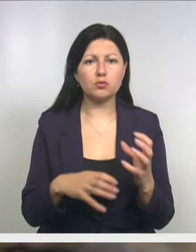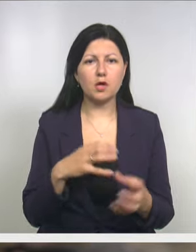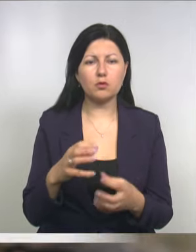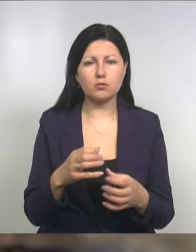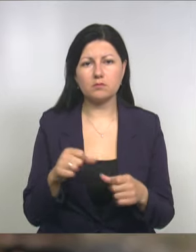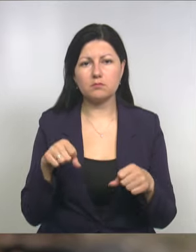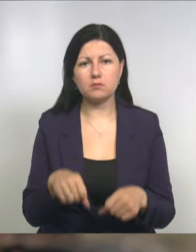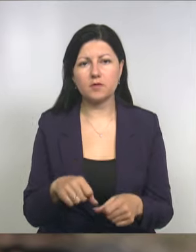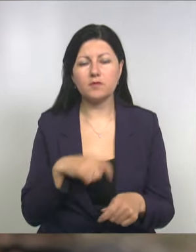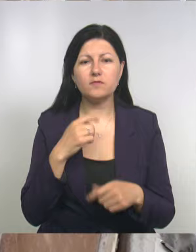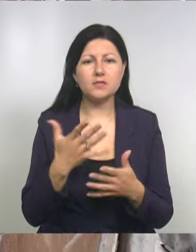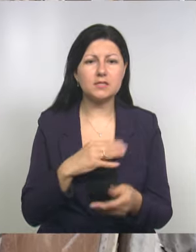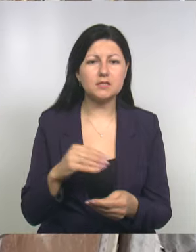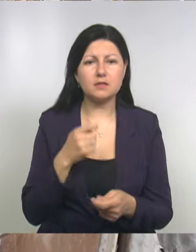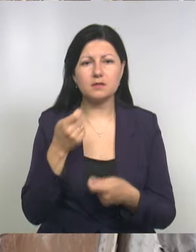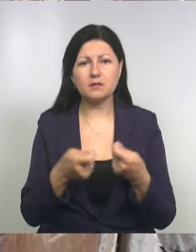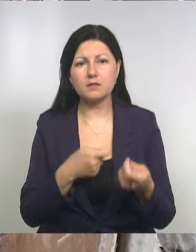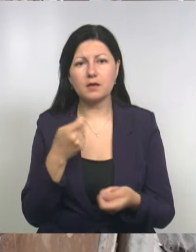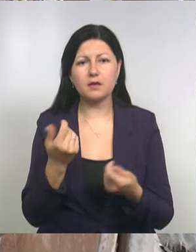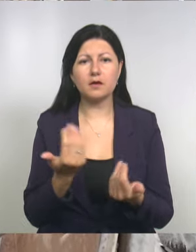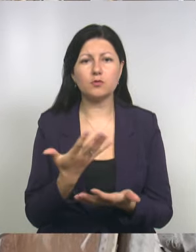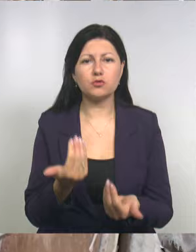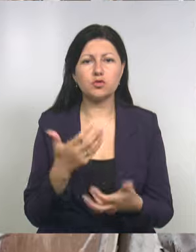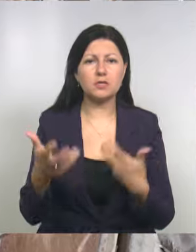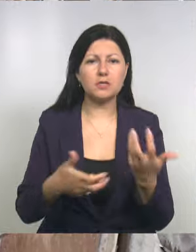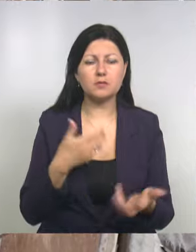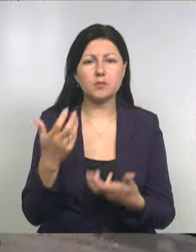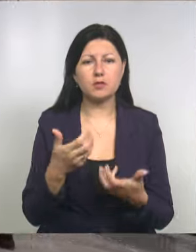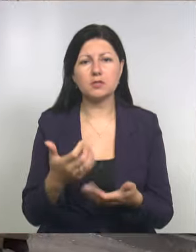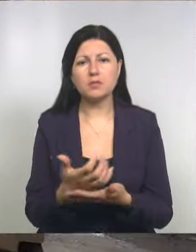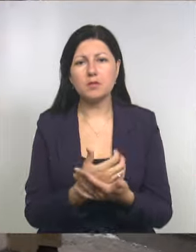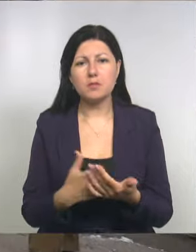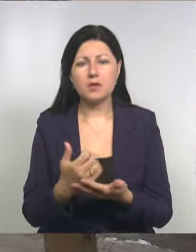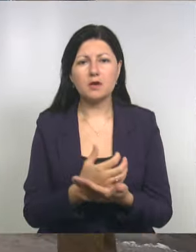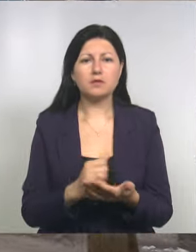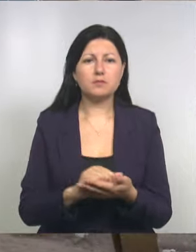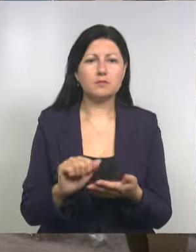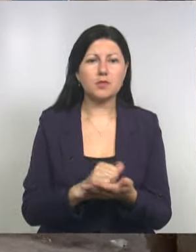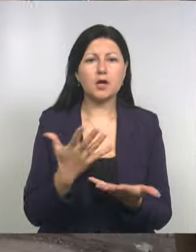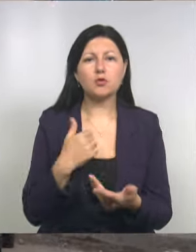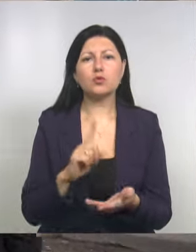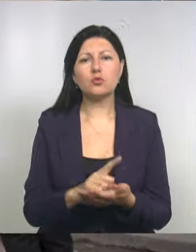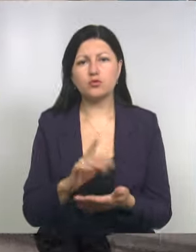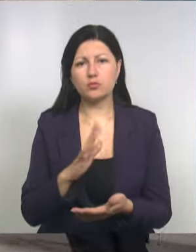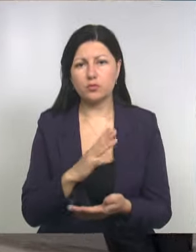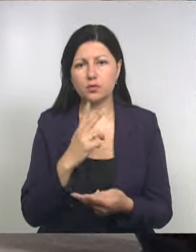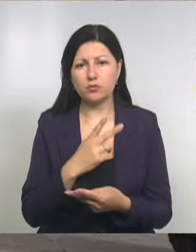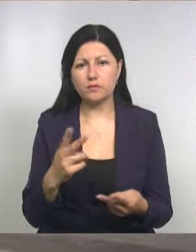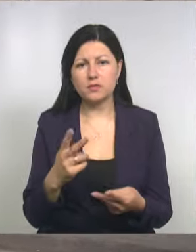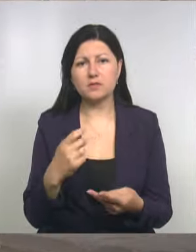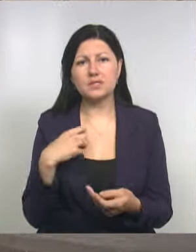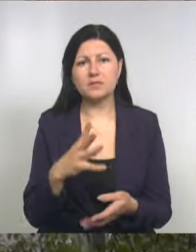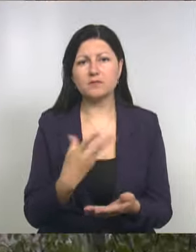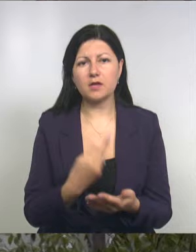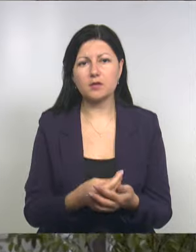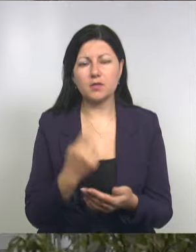Поэтому все детали, которые сейчас разбираются компетентными органами, которые собираются здесь, которые я должен был увидеть часть из них хотя бы своими